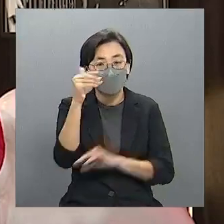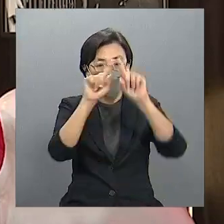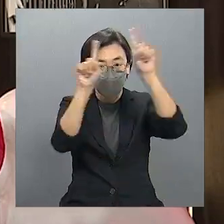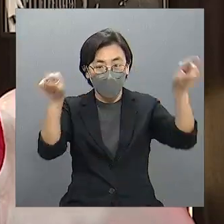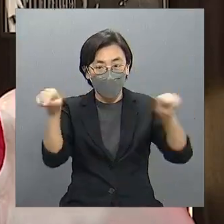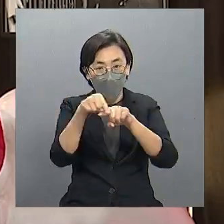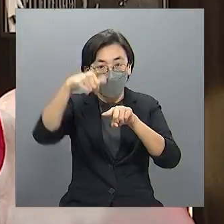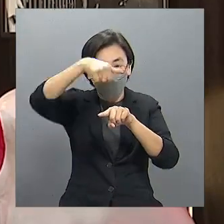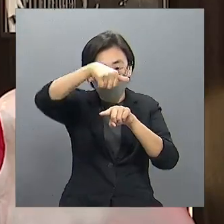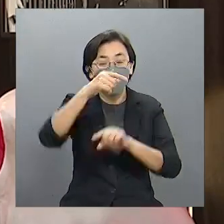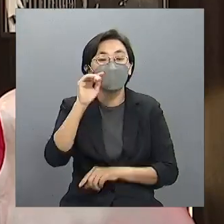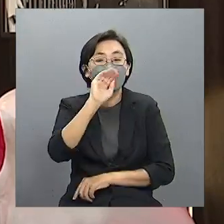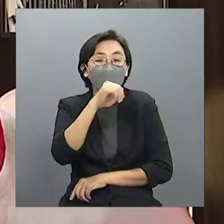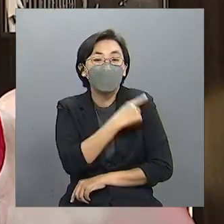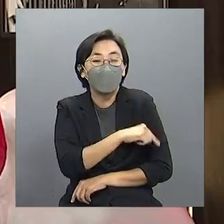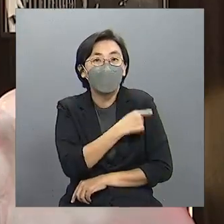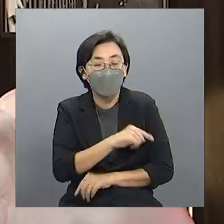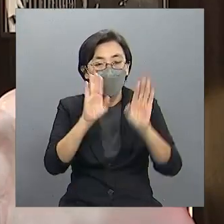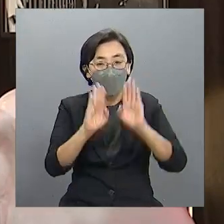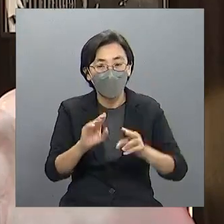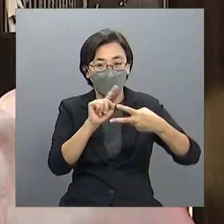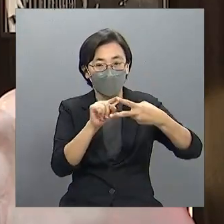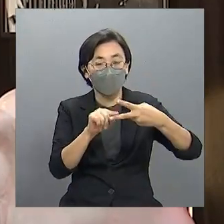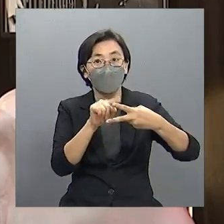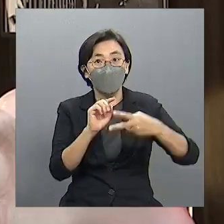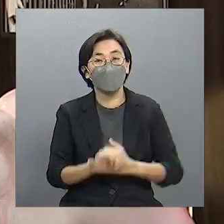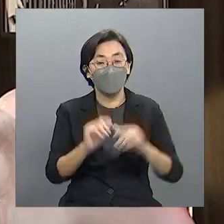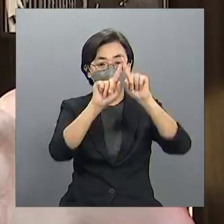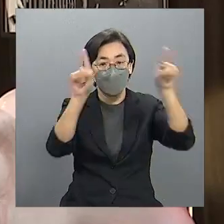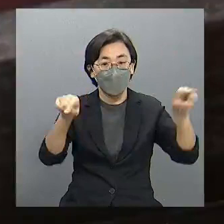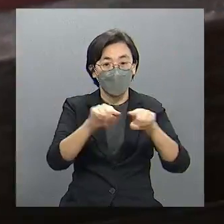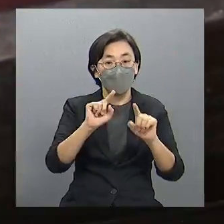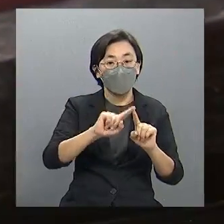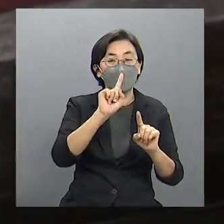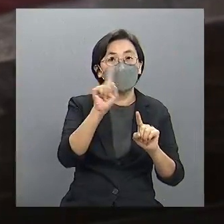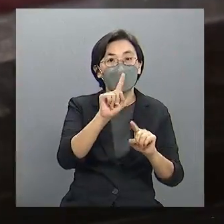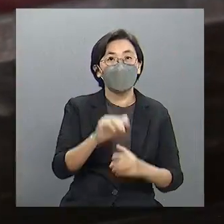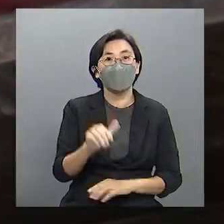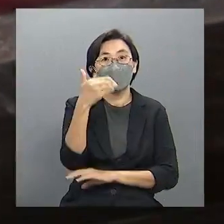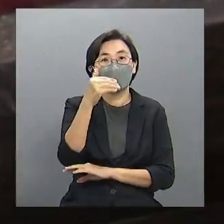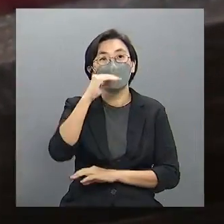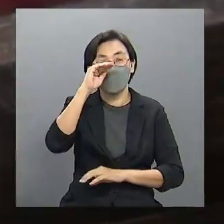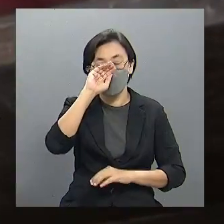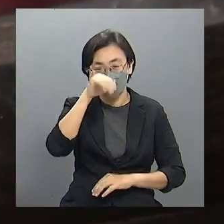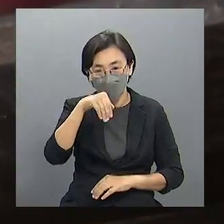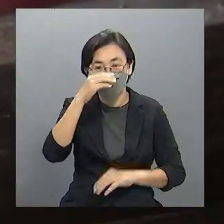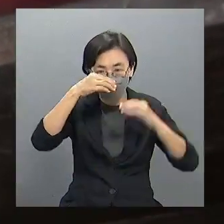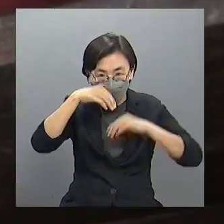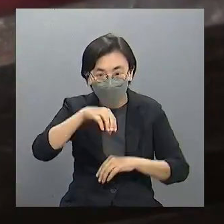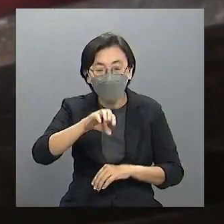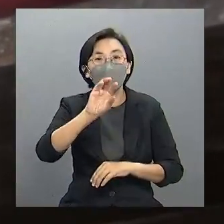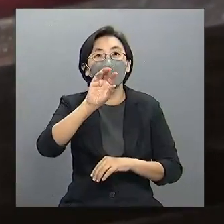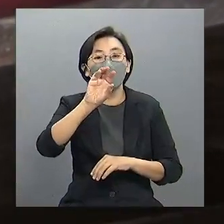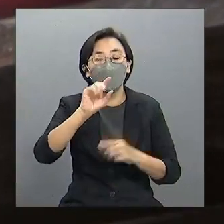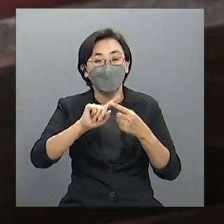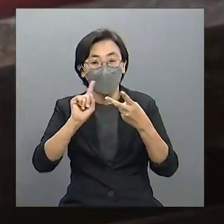ทั้งหมดนะครับมีแบบ2แบบด้วยกันคือแบบที่1นะครับเราเรียกว่าช้างชูงวงส่วนธงช้างเผือกแบบงวงลงนะครับซึ่งก็เ